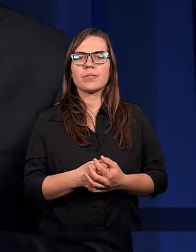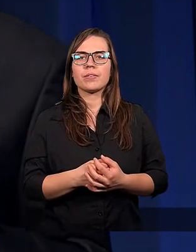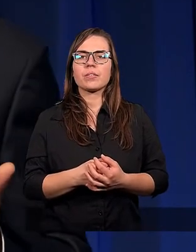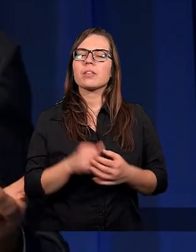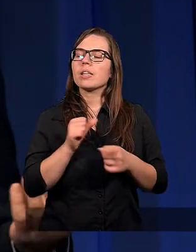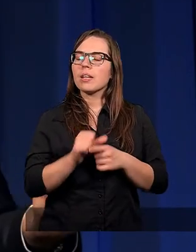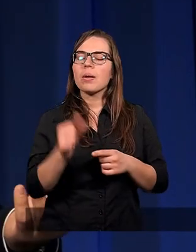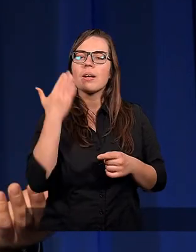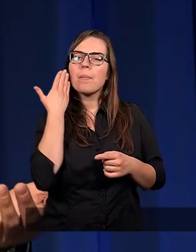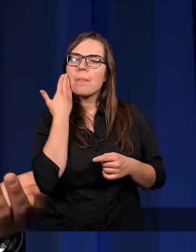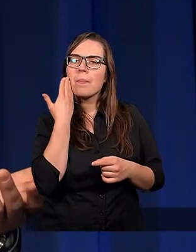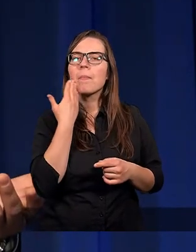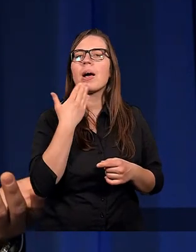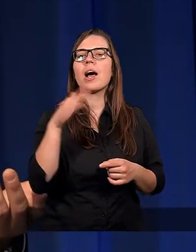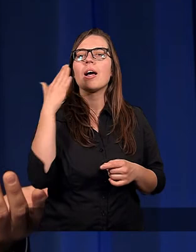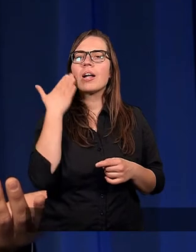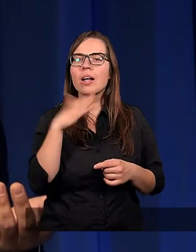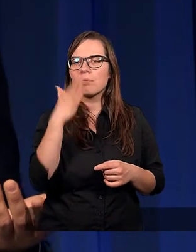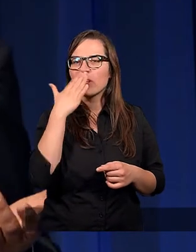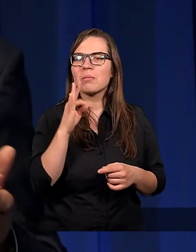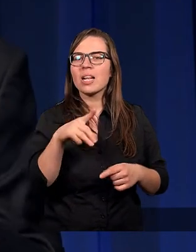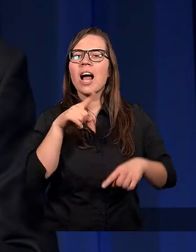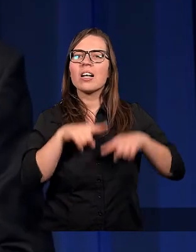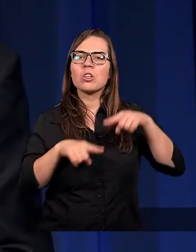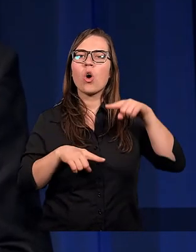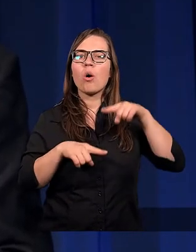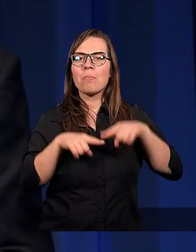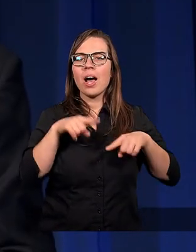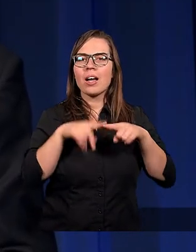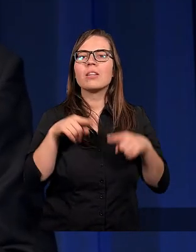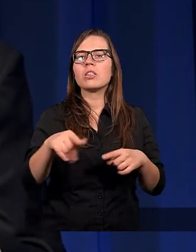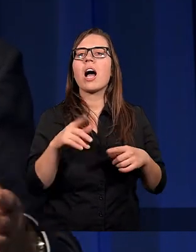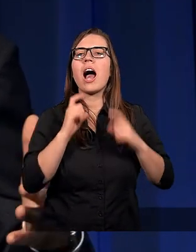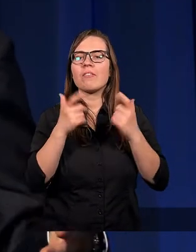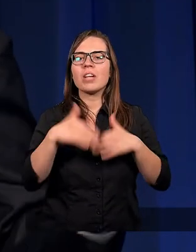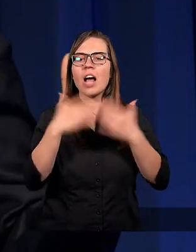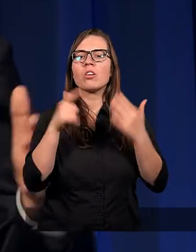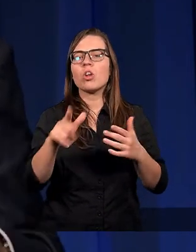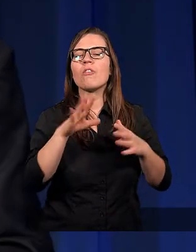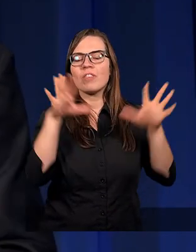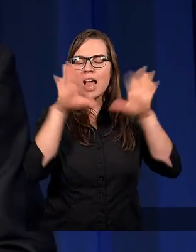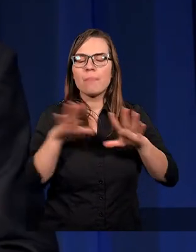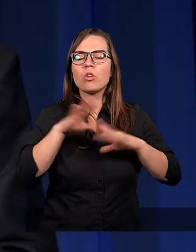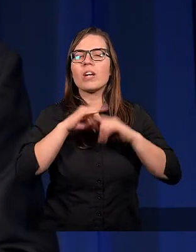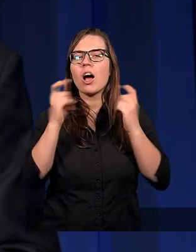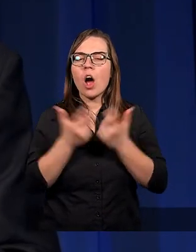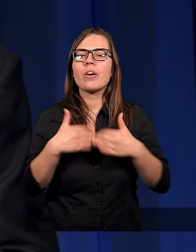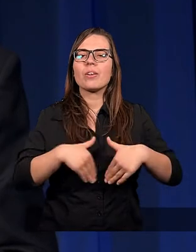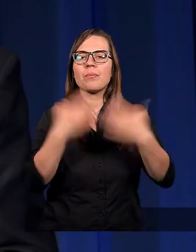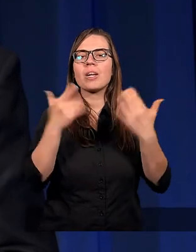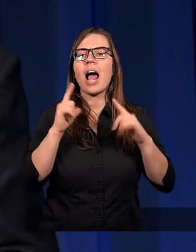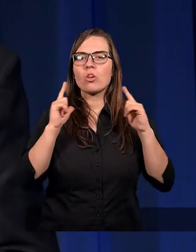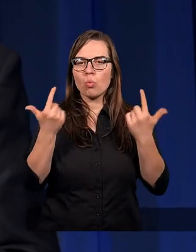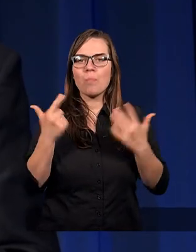To jest bardzo chyba takie normalne pytanie dla Adwentystów Dnia Siódmego, a już na pewno na nabożeństwie w Kościele Adwentystów Dnia